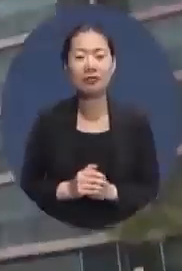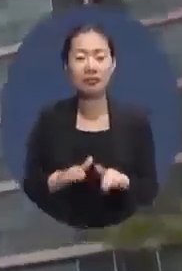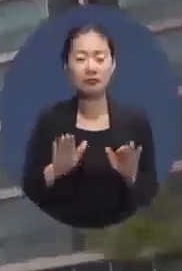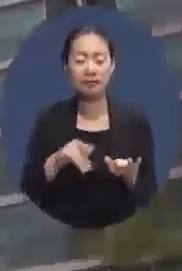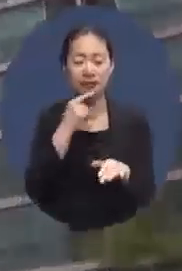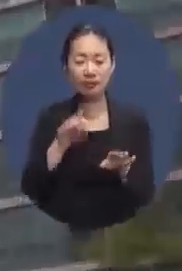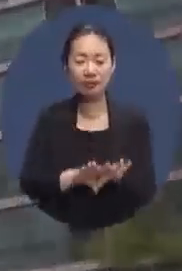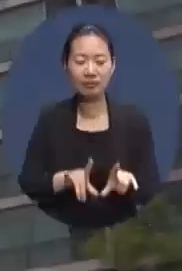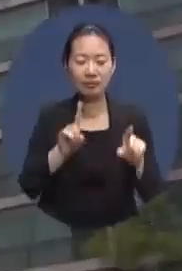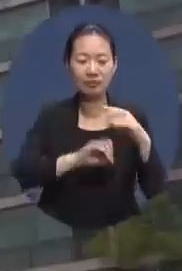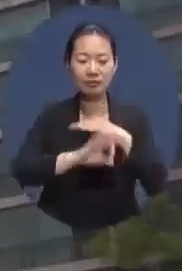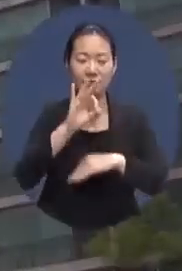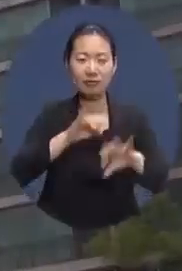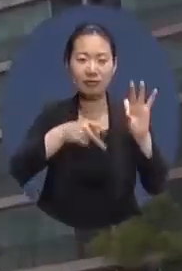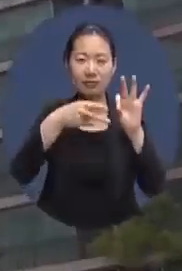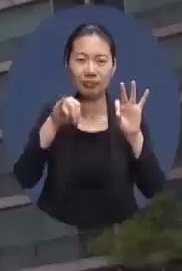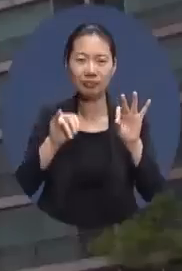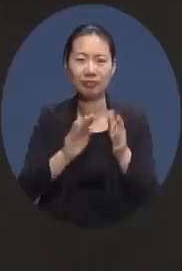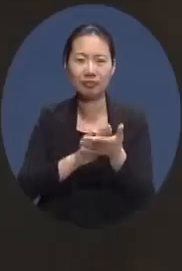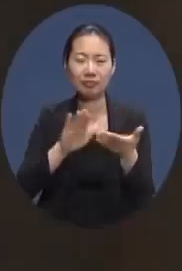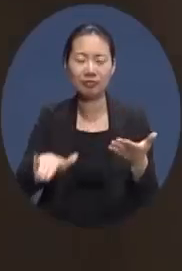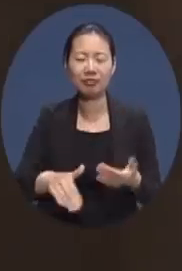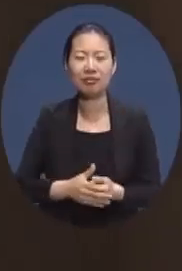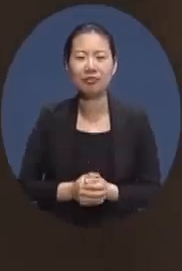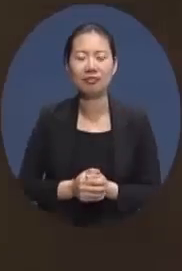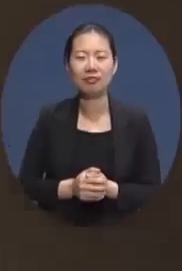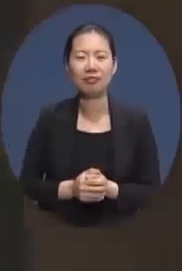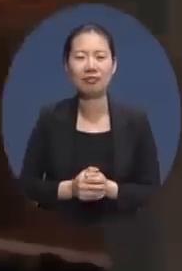자, 일요일 아침 10시입니다.